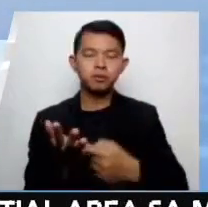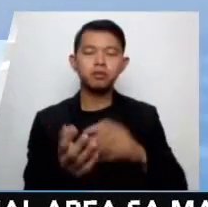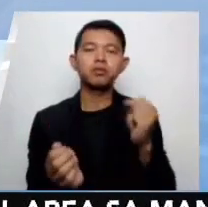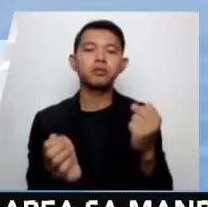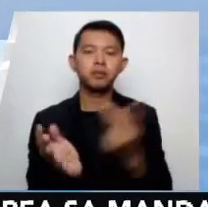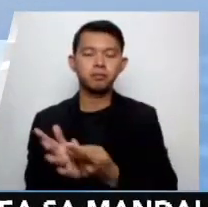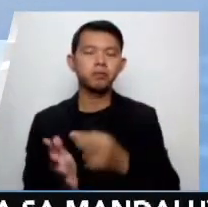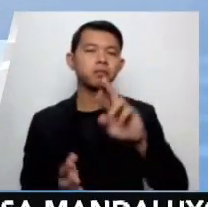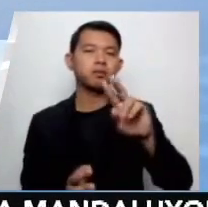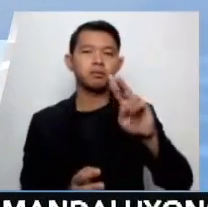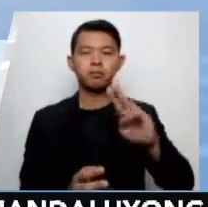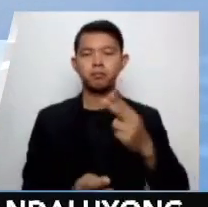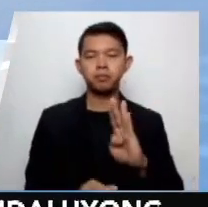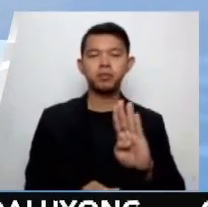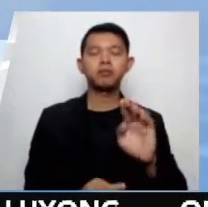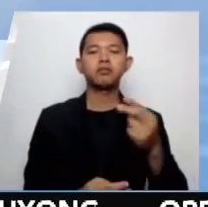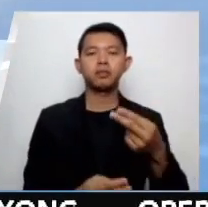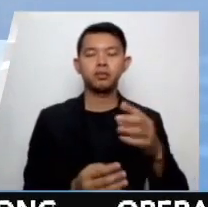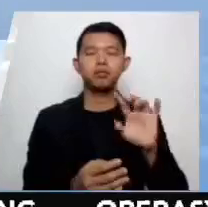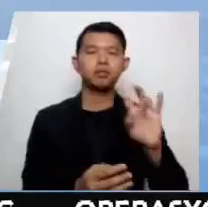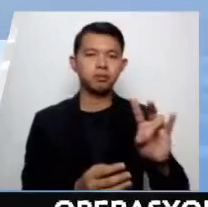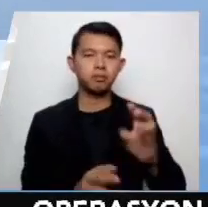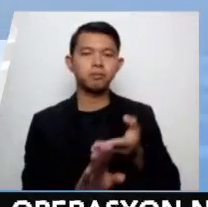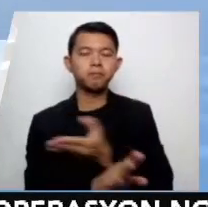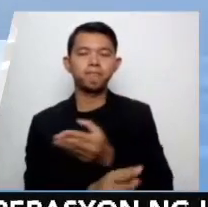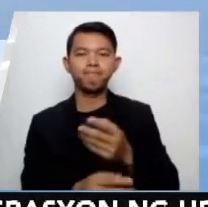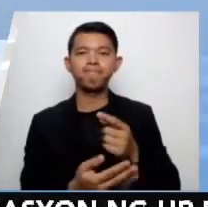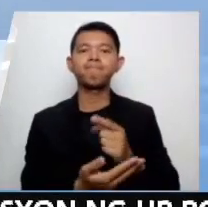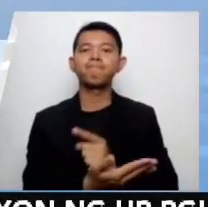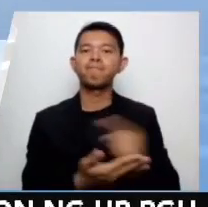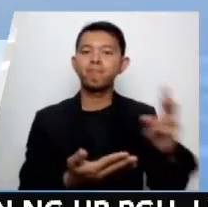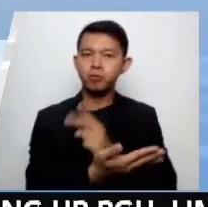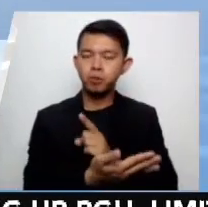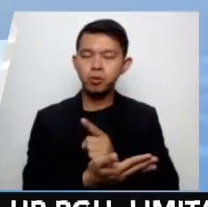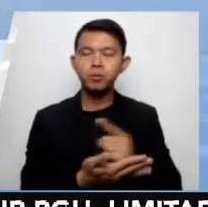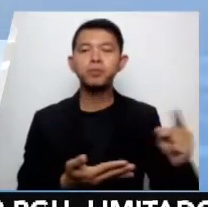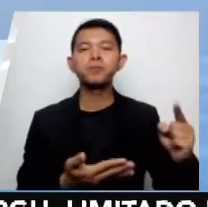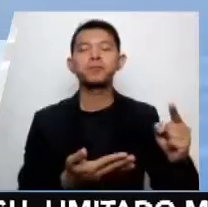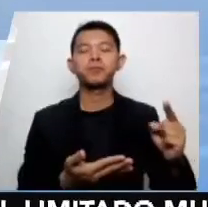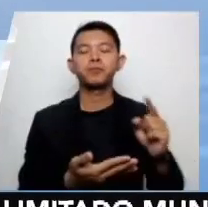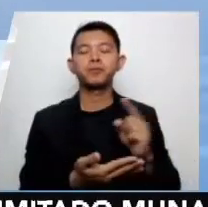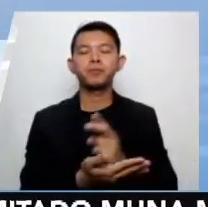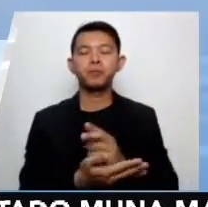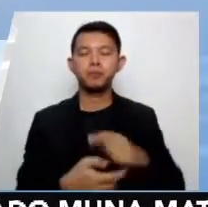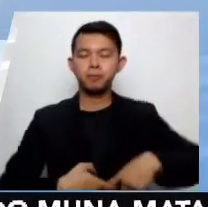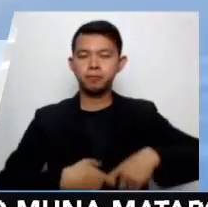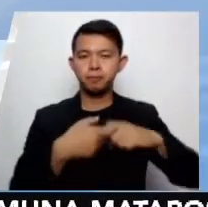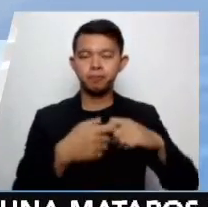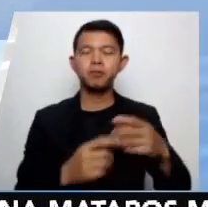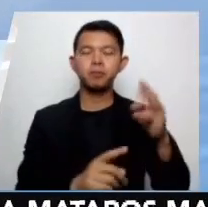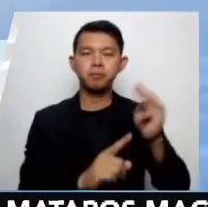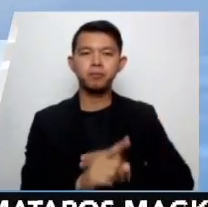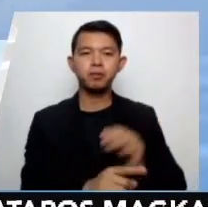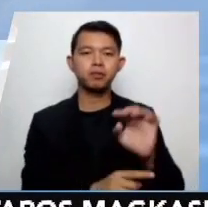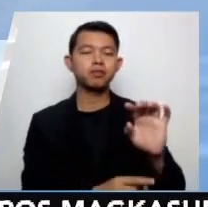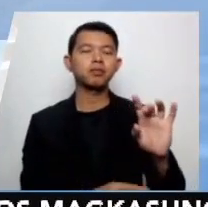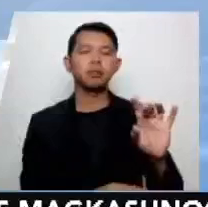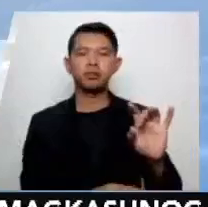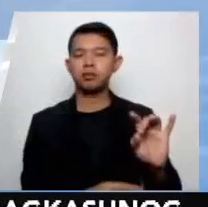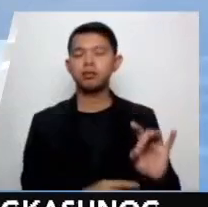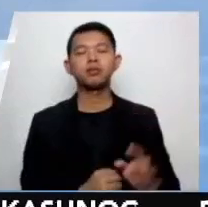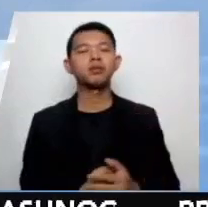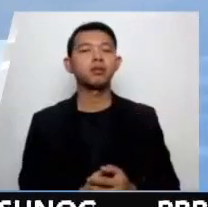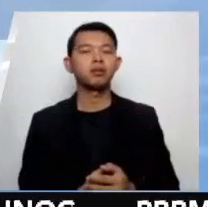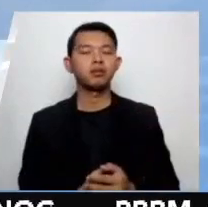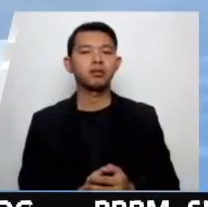sila mag-Holy Week break sa March 23. Kapag inaprubahan na rin ng Senado ang counterpart to Resolution of Both Houses 6, idadaan